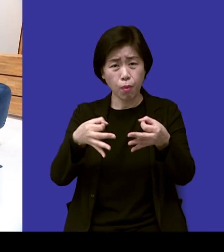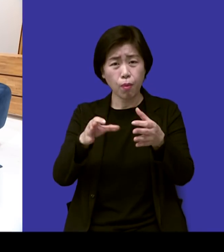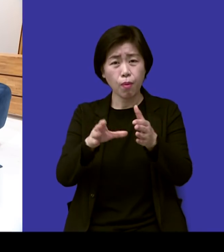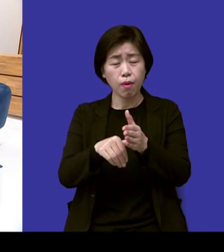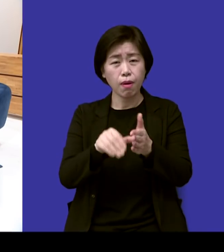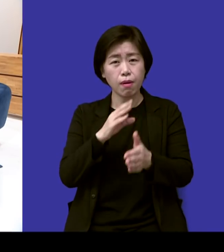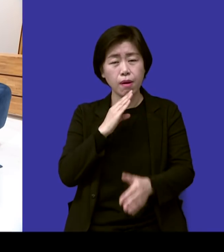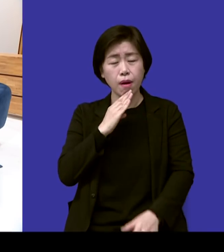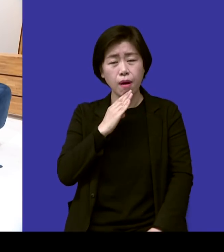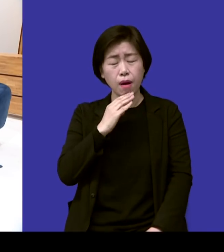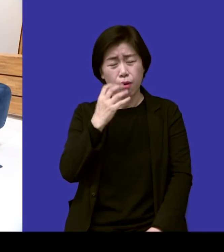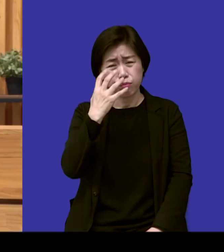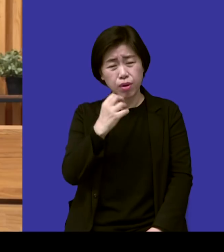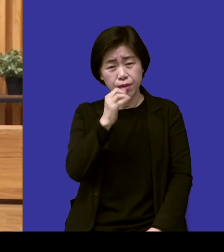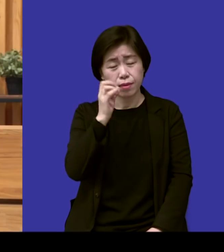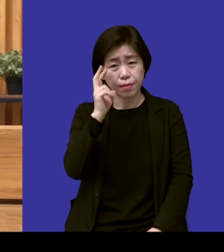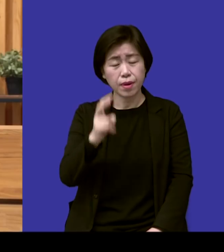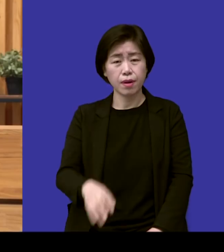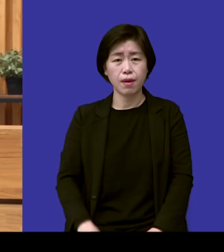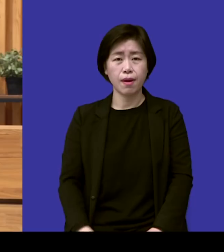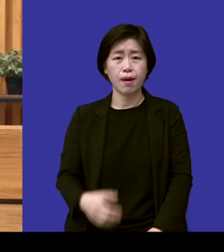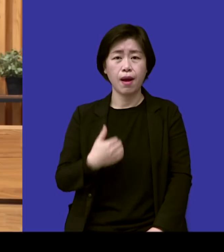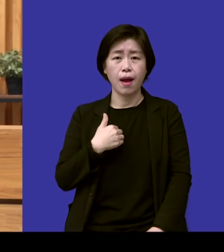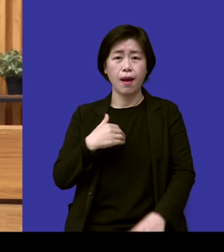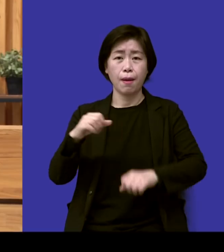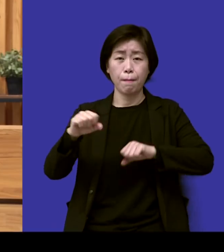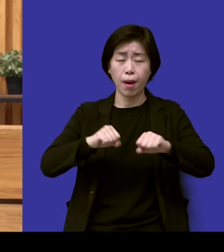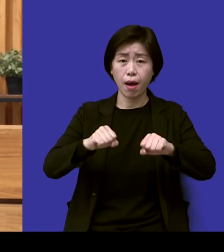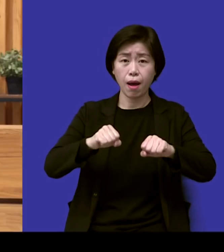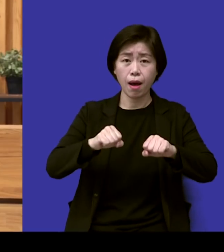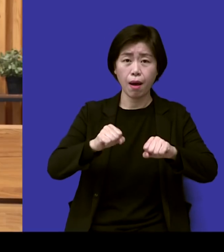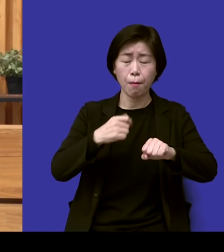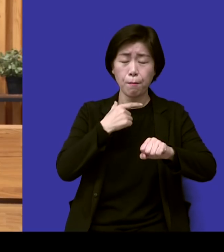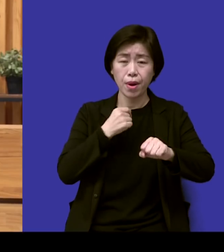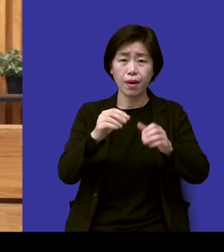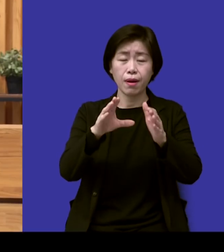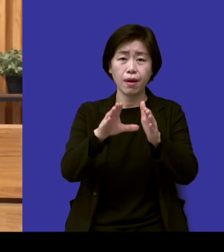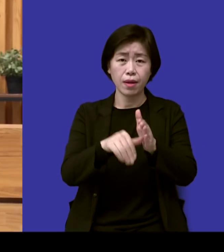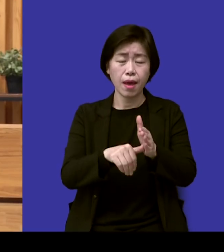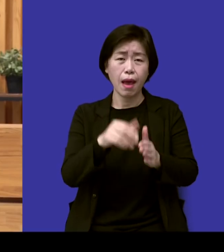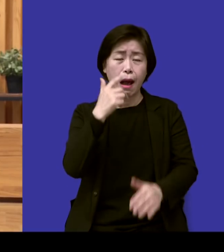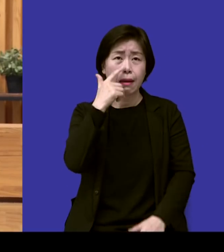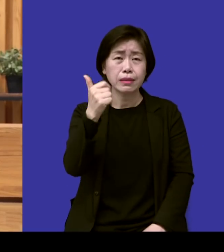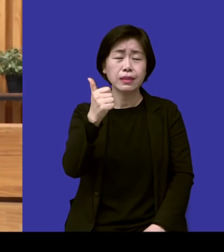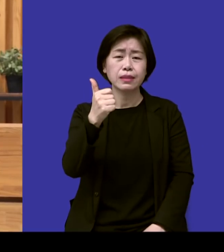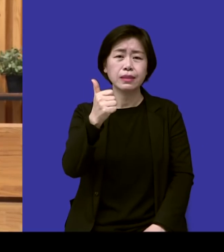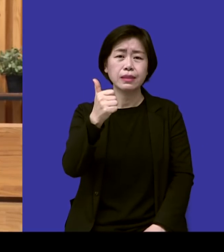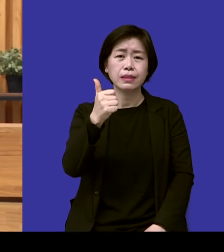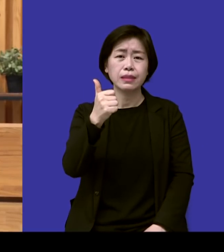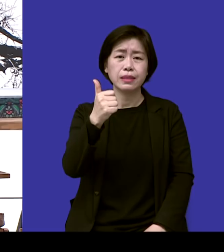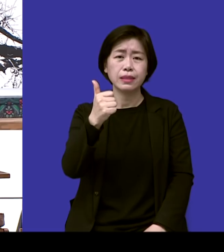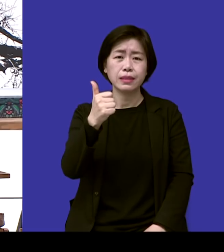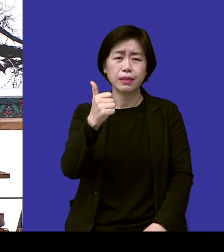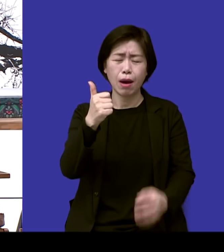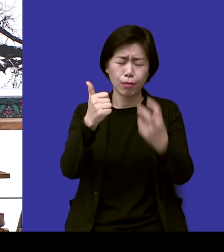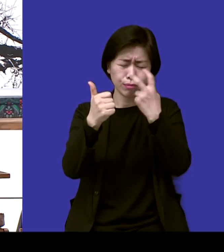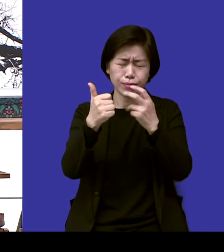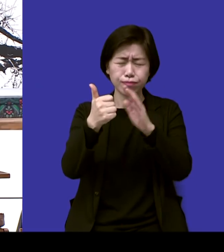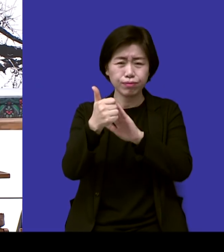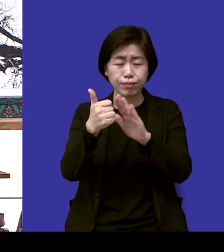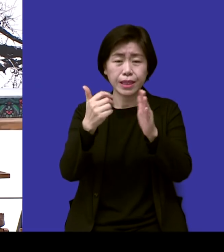좀 할만한데 맞아요. 아버지 병간호도 그렇게 오래 했고 이제 조카까지 돌봐야